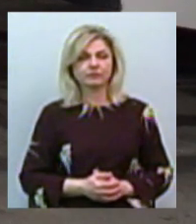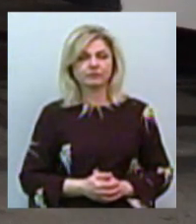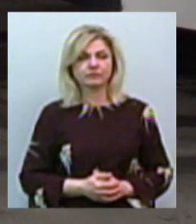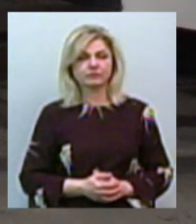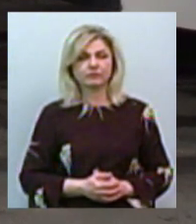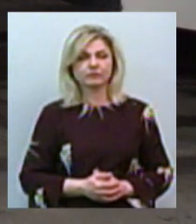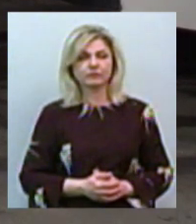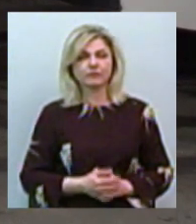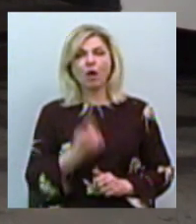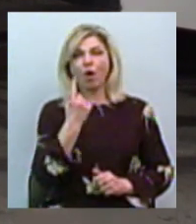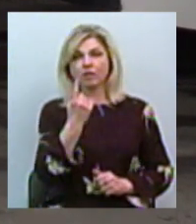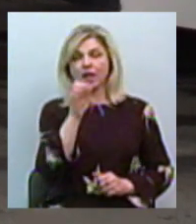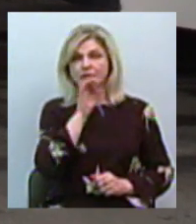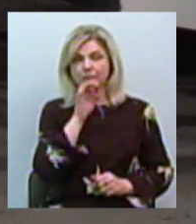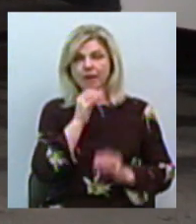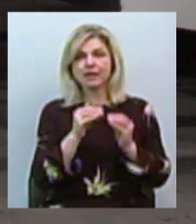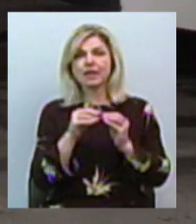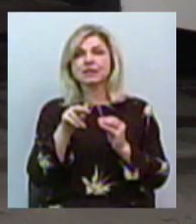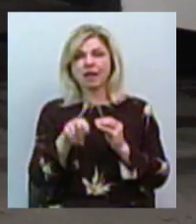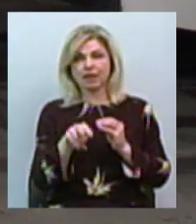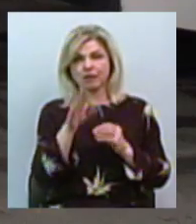Одна таблетка на 10 літрів води.